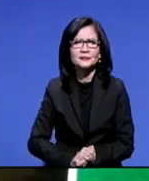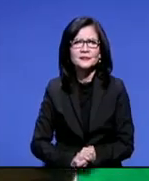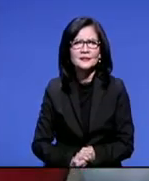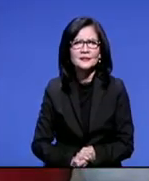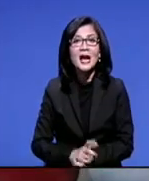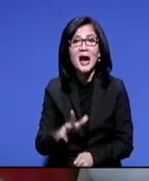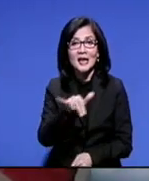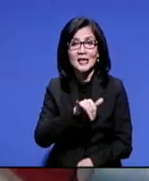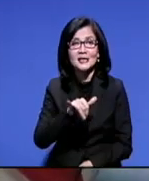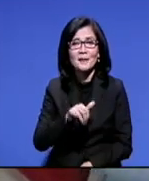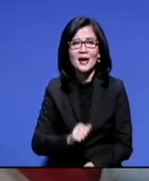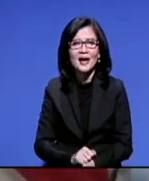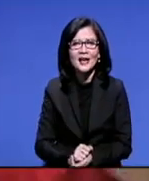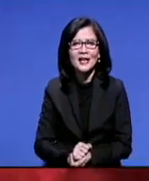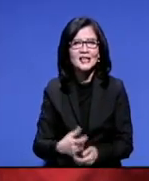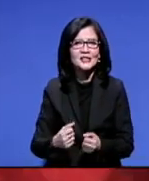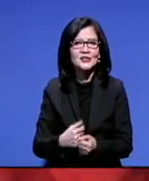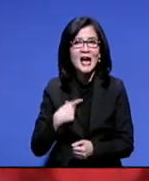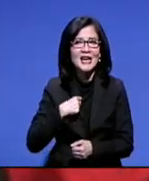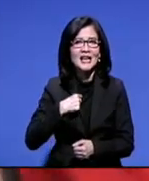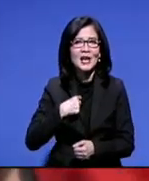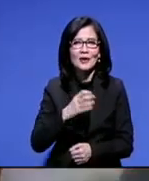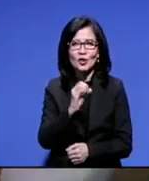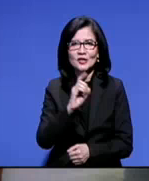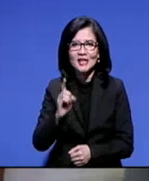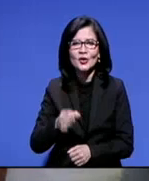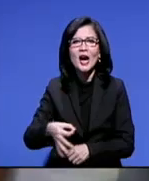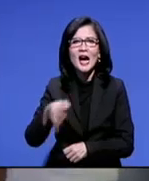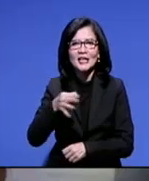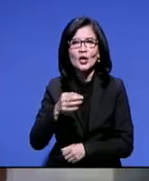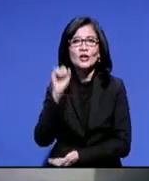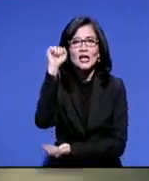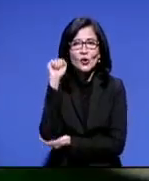Hal yang sama juga dilakukan sejumlah relawan Jokowi Ma'ruf di Jombang, Jawa Timur.